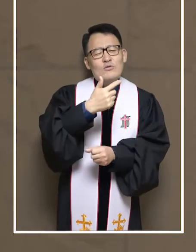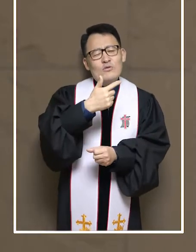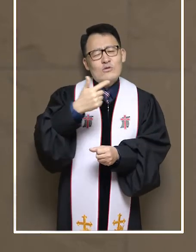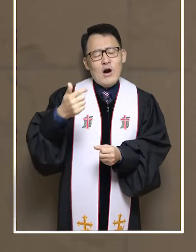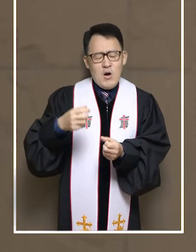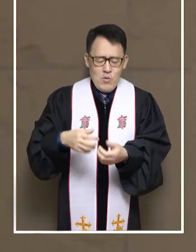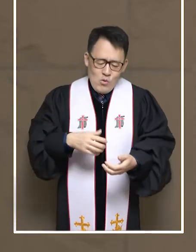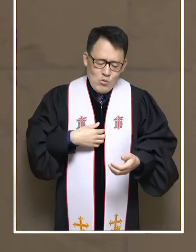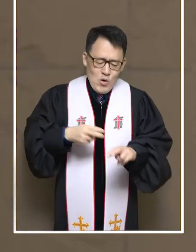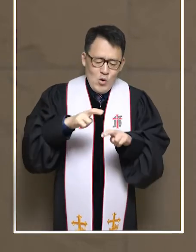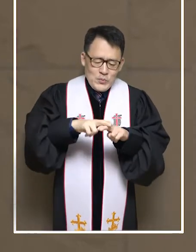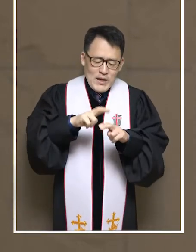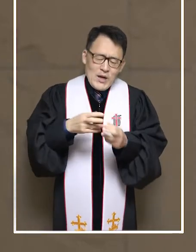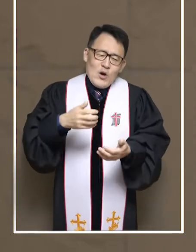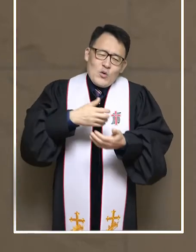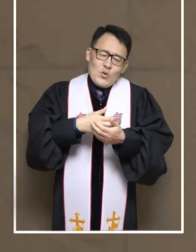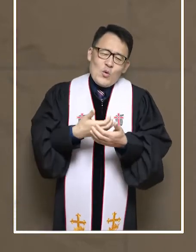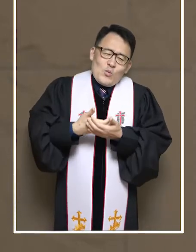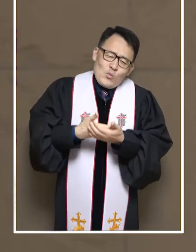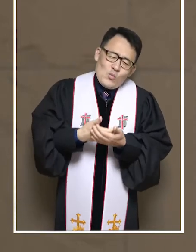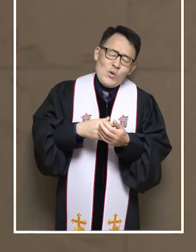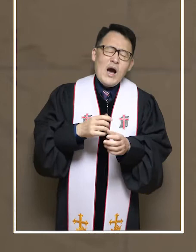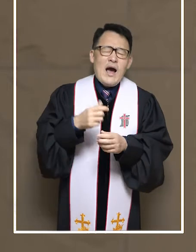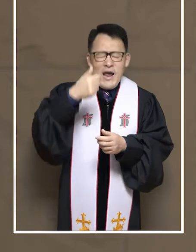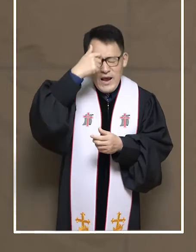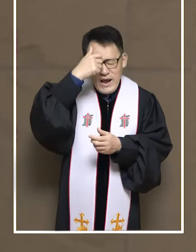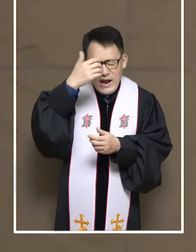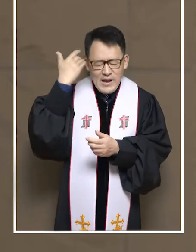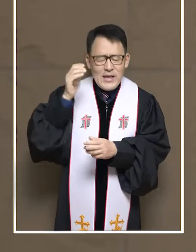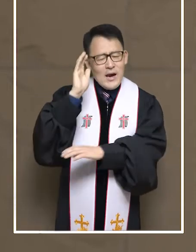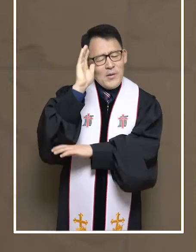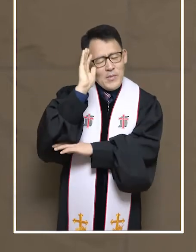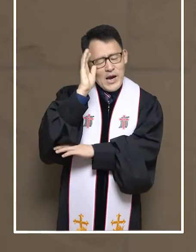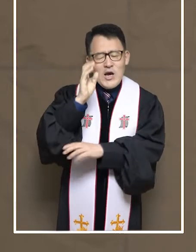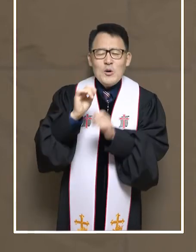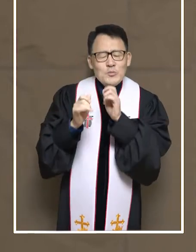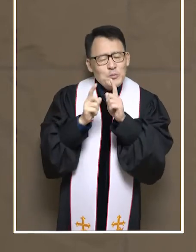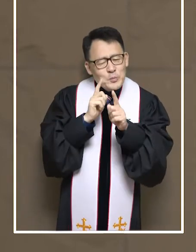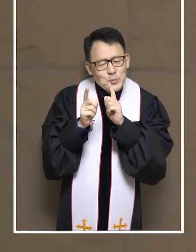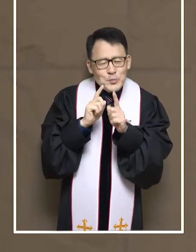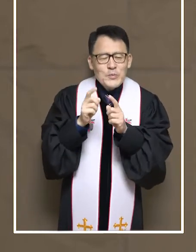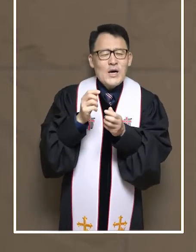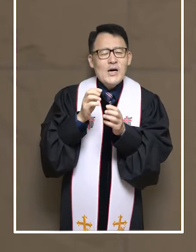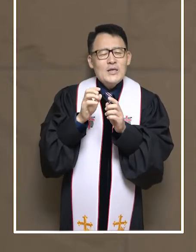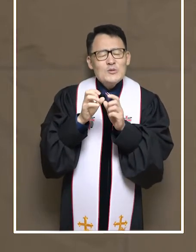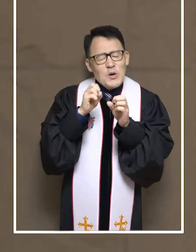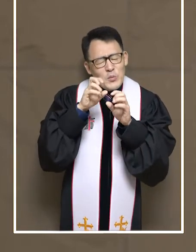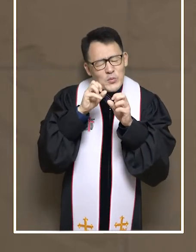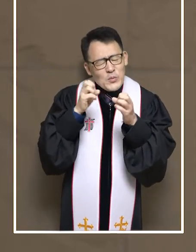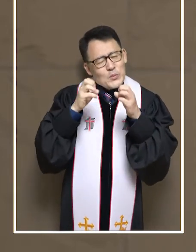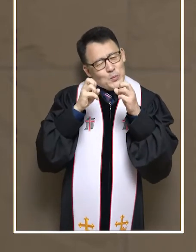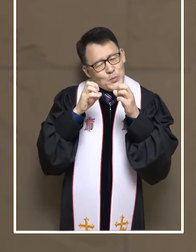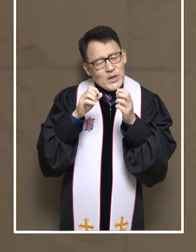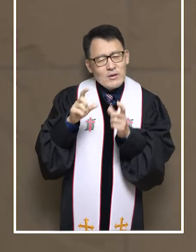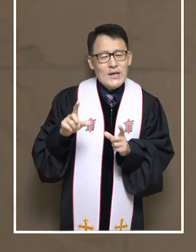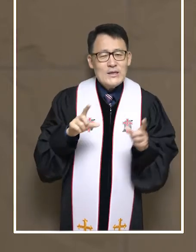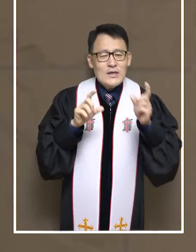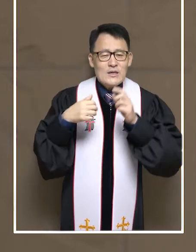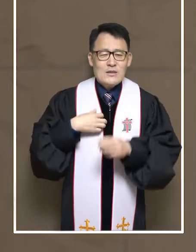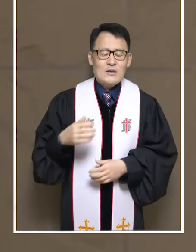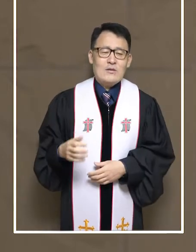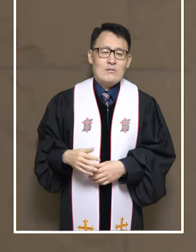늘 무릎에 앉혀놓고 옛날 이야기들을 많이 들려주셨습니다. 옛날 이야기라고는